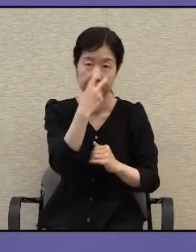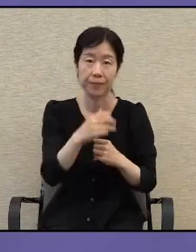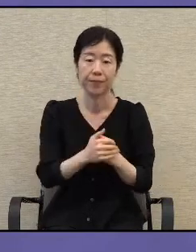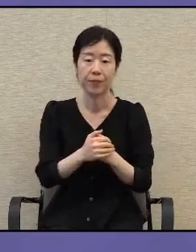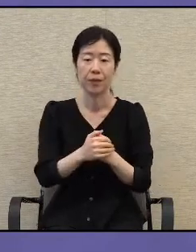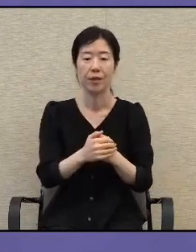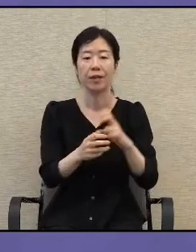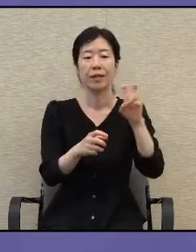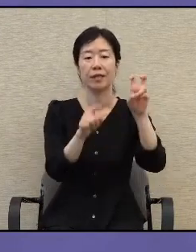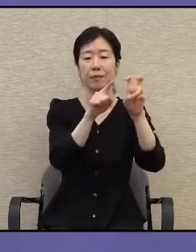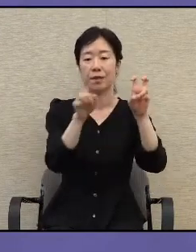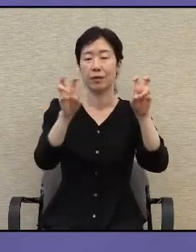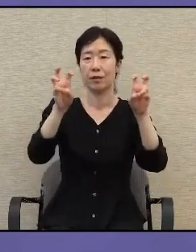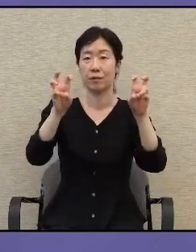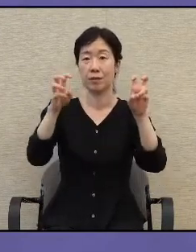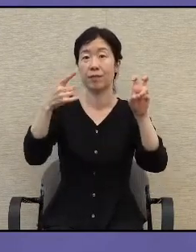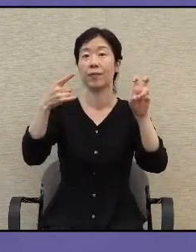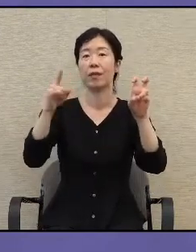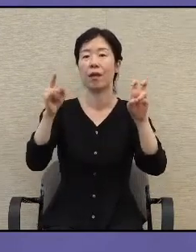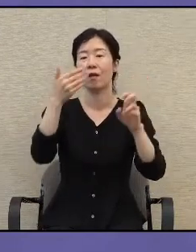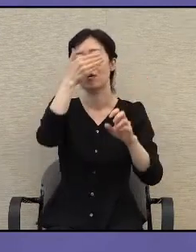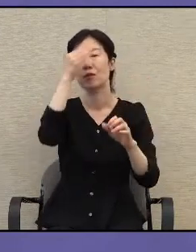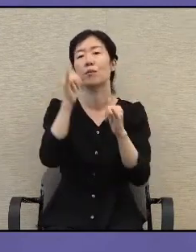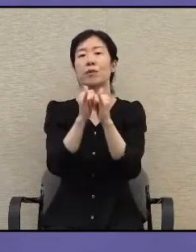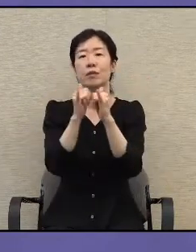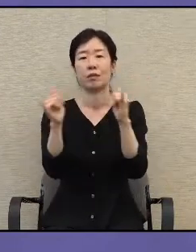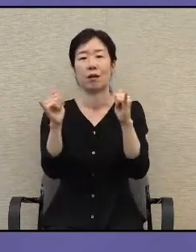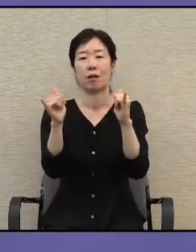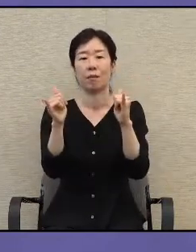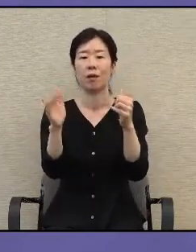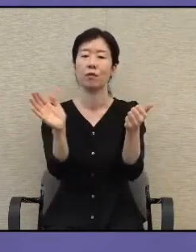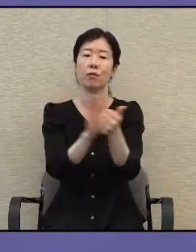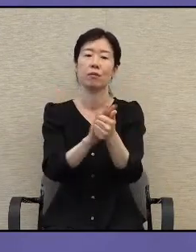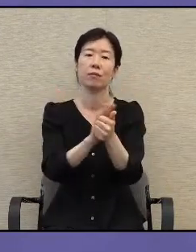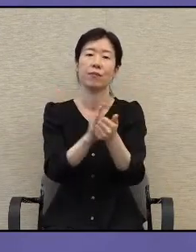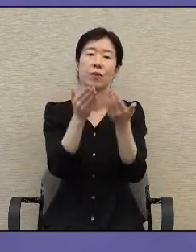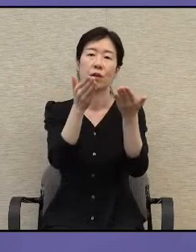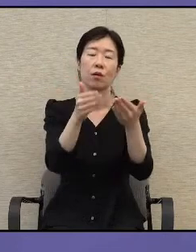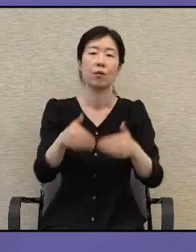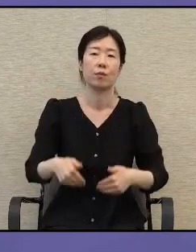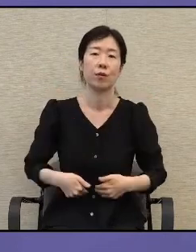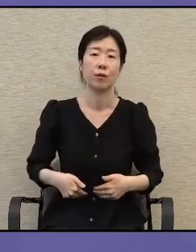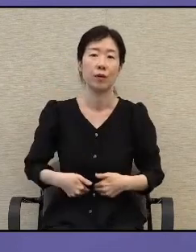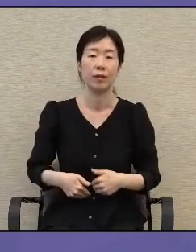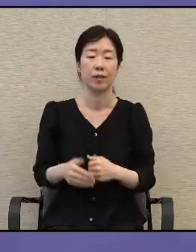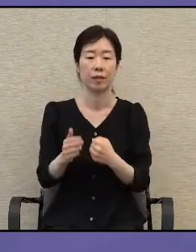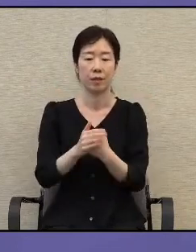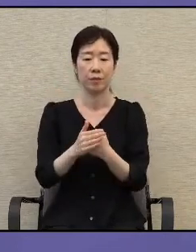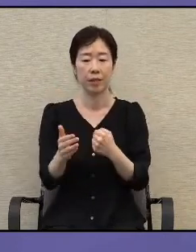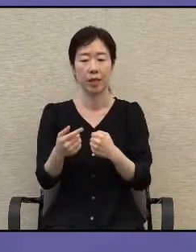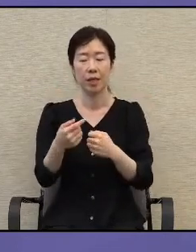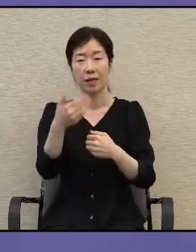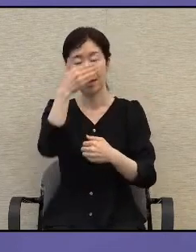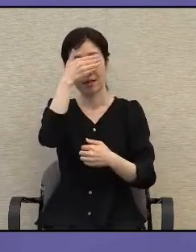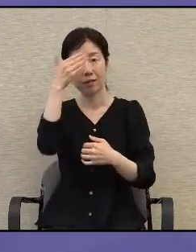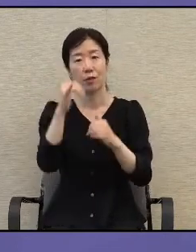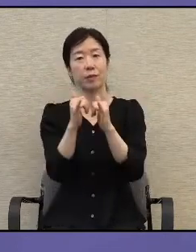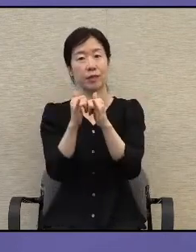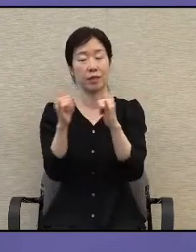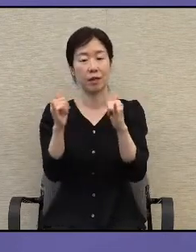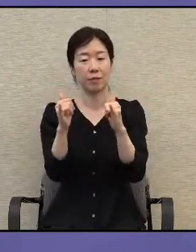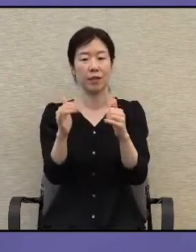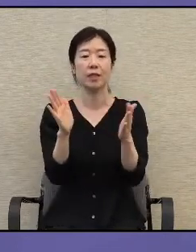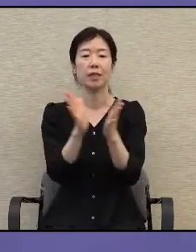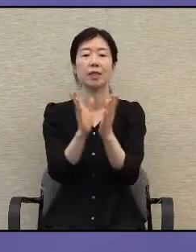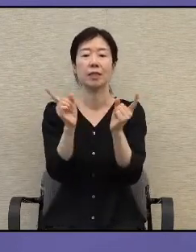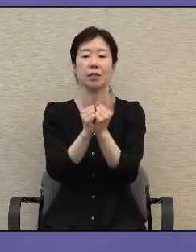20대, 30대 이 청년층에 대한 적극적인 아웃리치는 매우 필요해 보입니다. 따라서 청년들이 이런 적극적인 사례관리 서비스를 받을 수